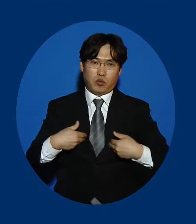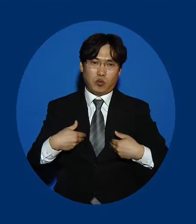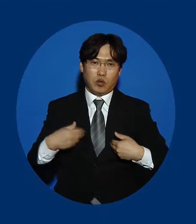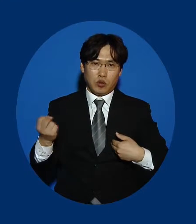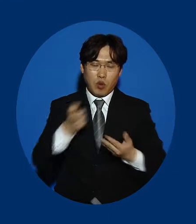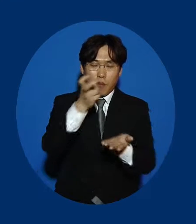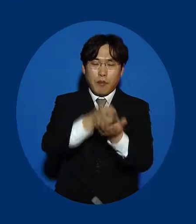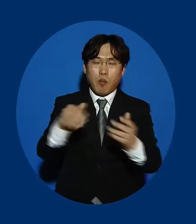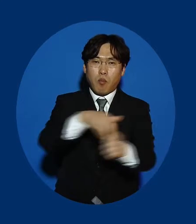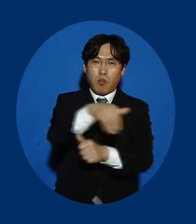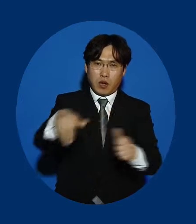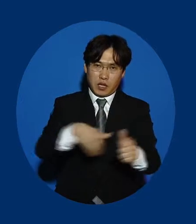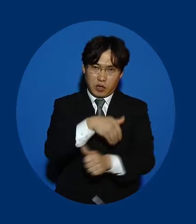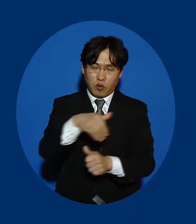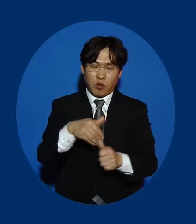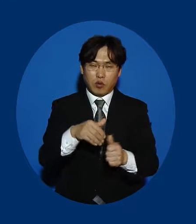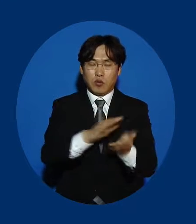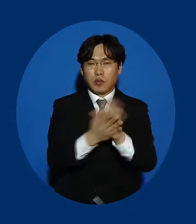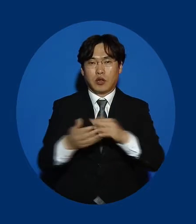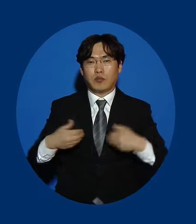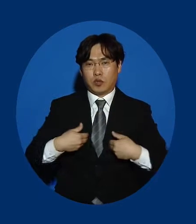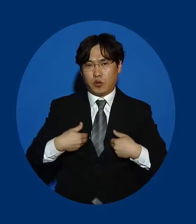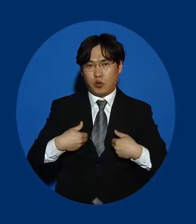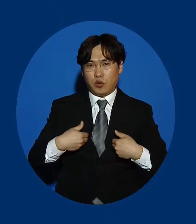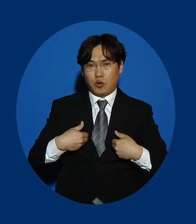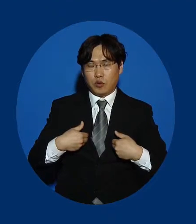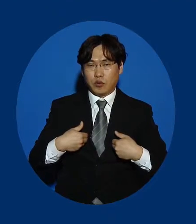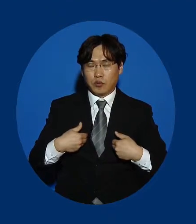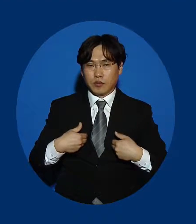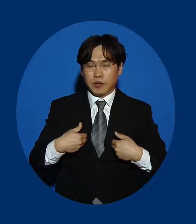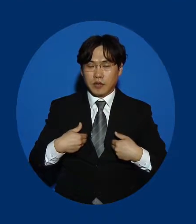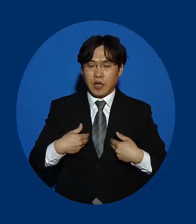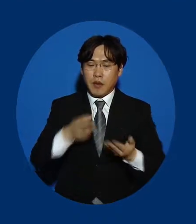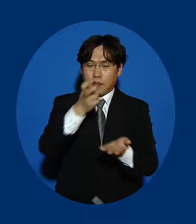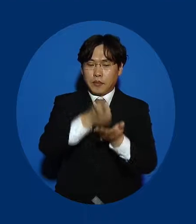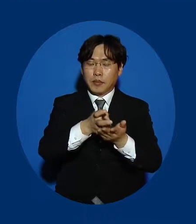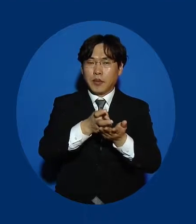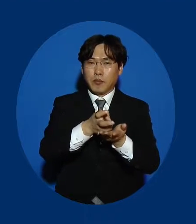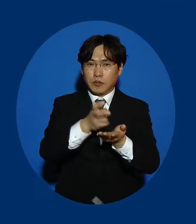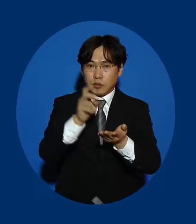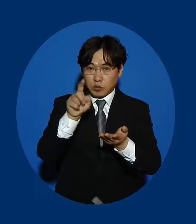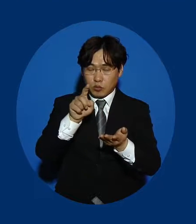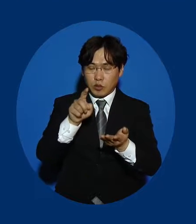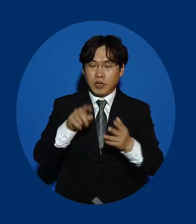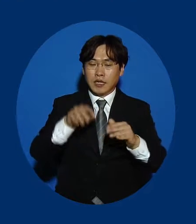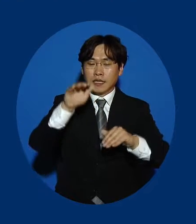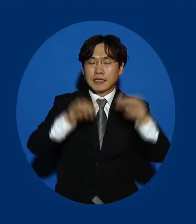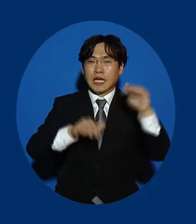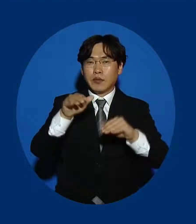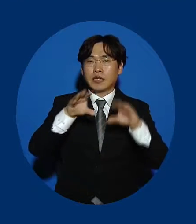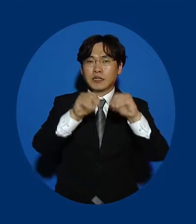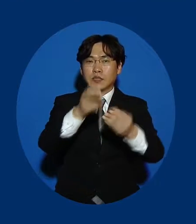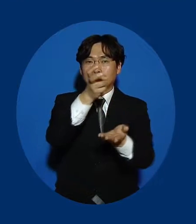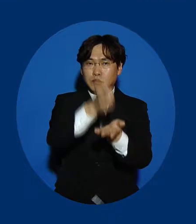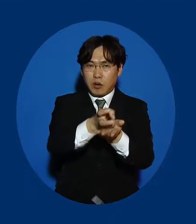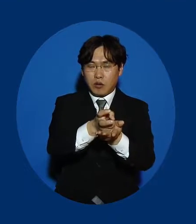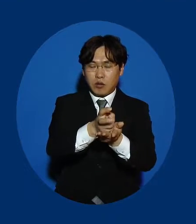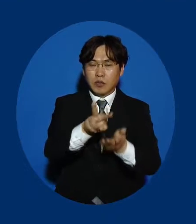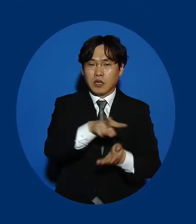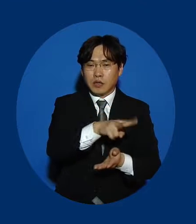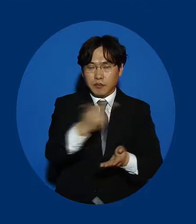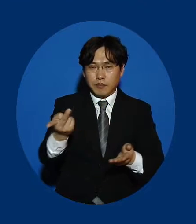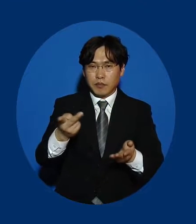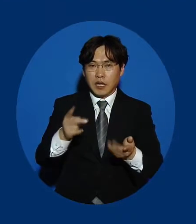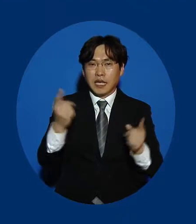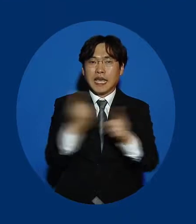필요합니다. 이게 장애인 차별금지법 좀 개정이 필요한 그 시기가 와서 개정 움직임도 있고 아마 그